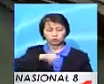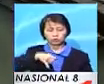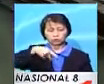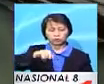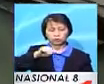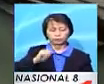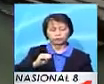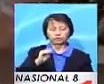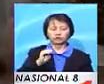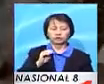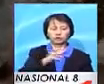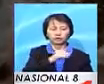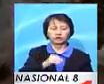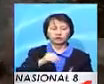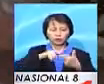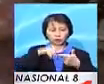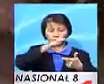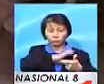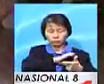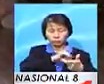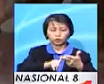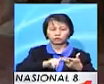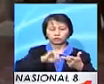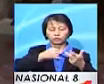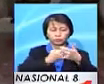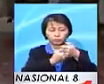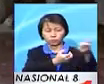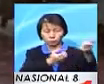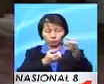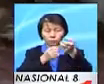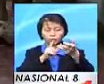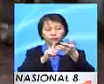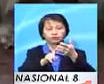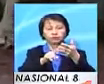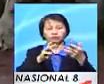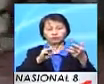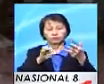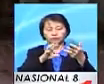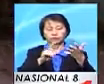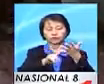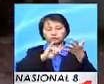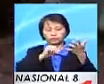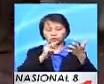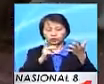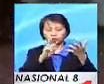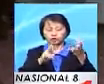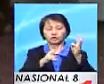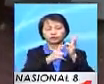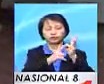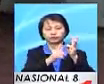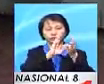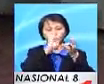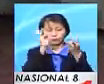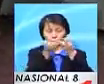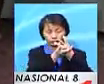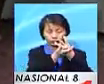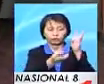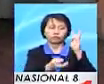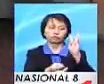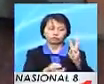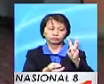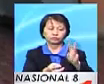Awam APM, PDRM, Jabatan Bomba dan Penyelamat, MADA, JKR dan Jabatan Kebajikan